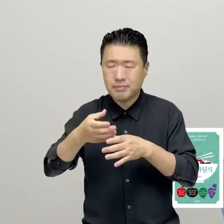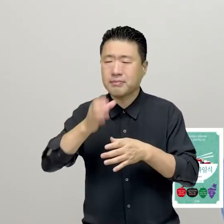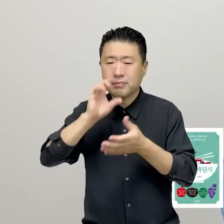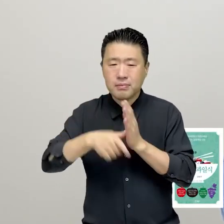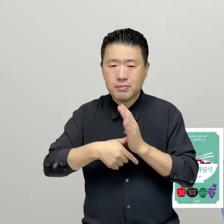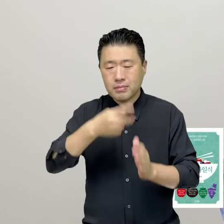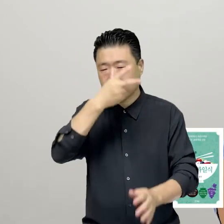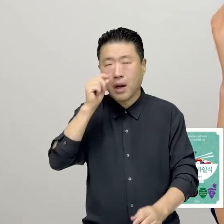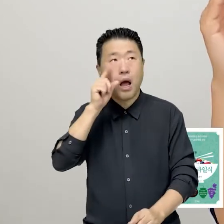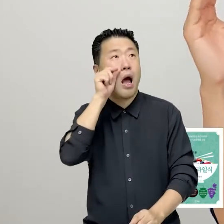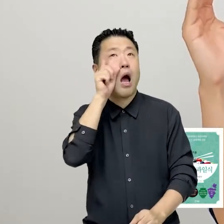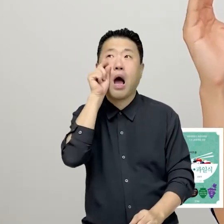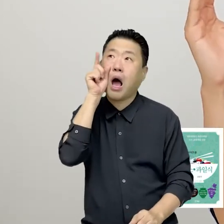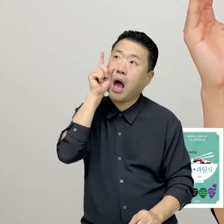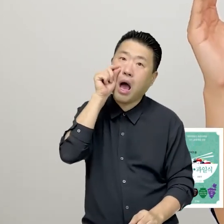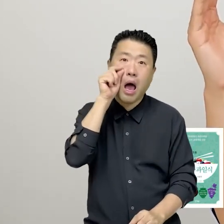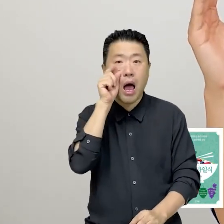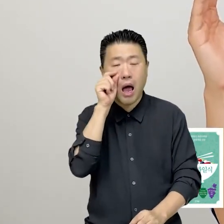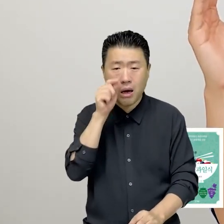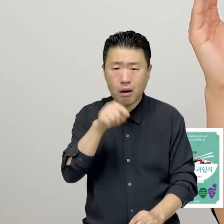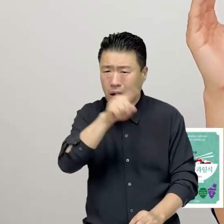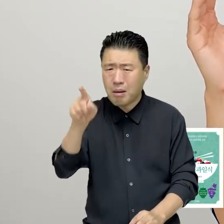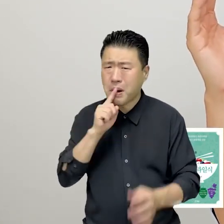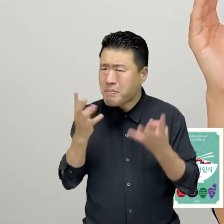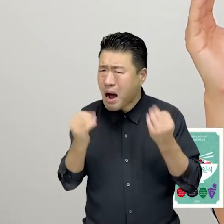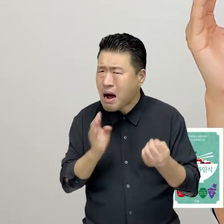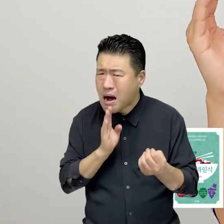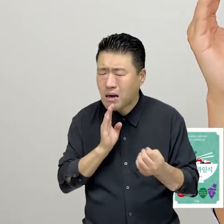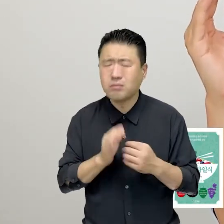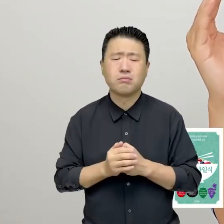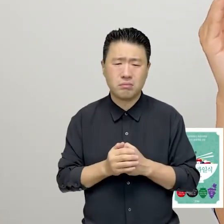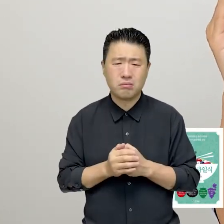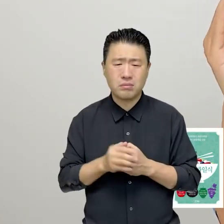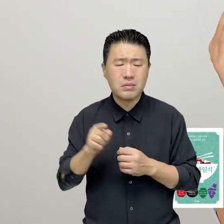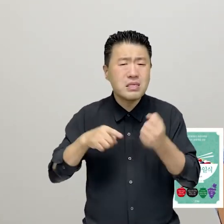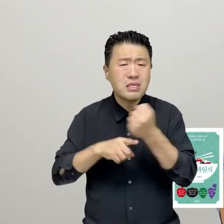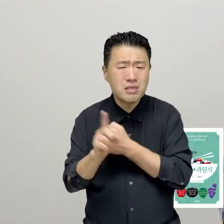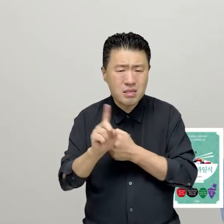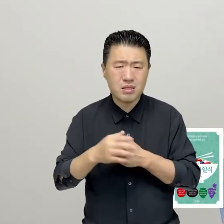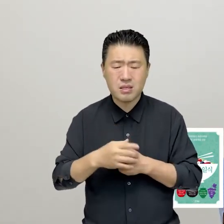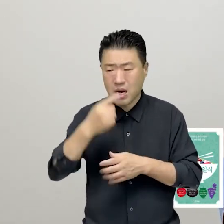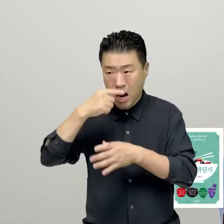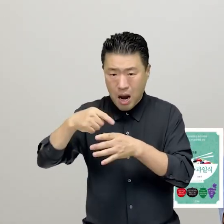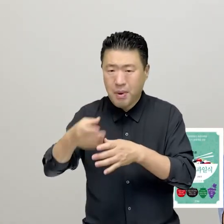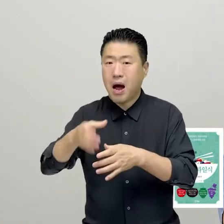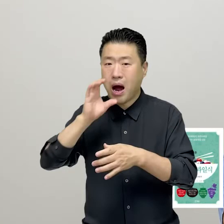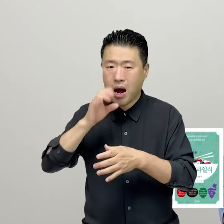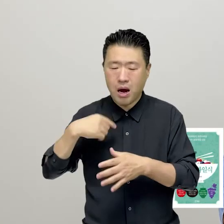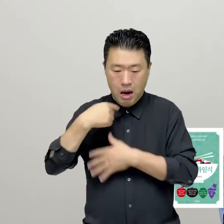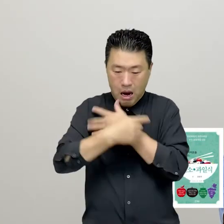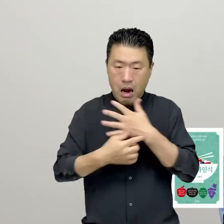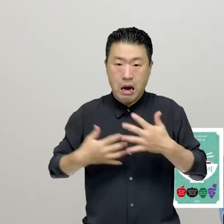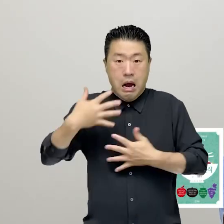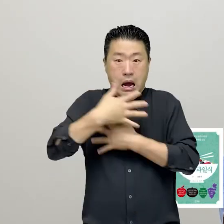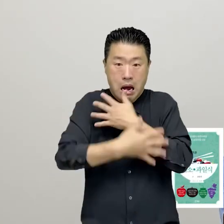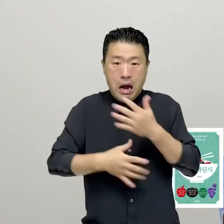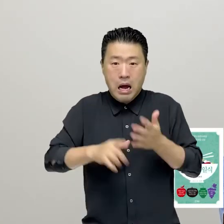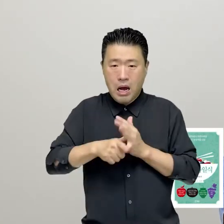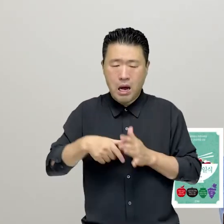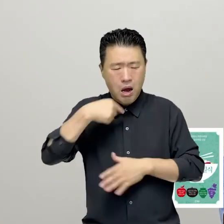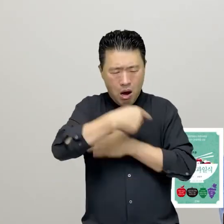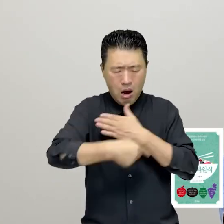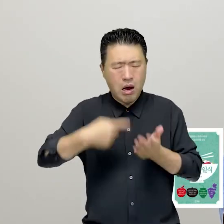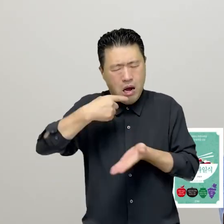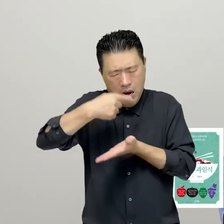커피를 드셨을 때 잠이 안 온다라고 얘기를 하신 분들이 많은데요. 그것부터가 이미 커피가 몸에 들어왔을